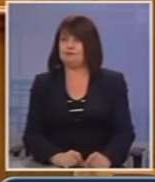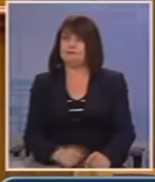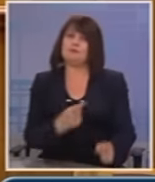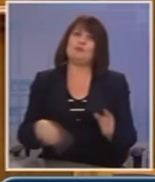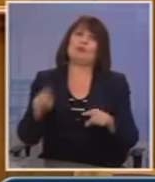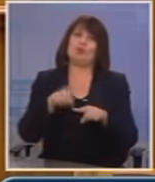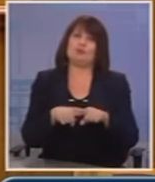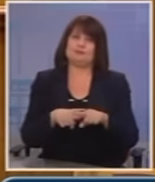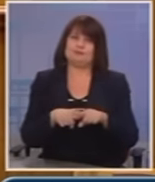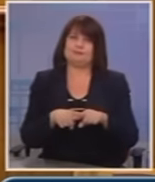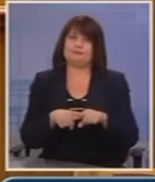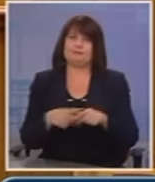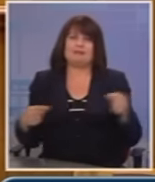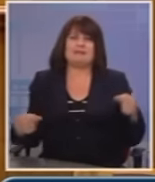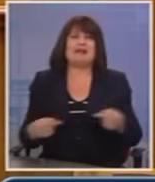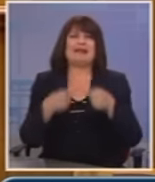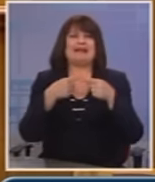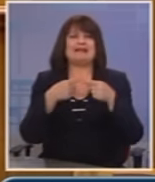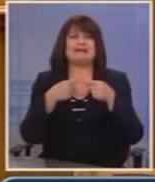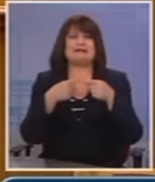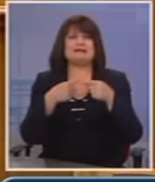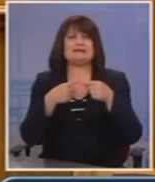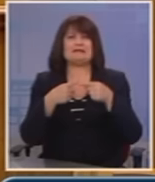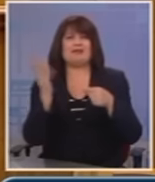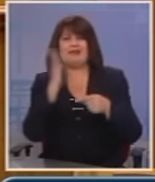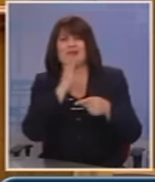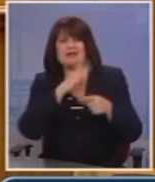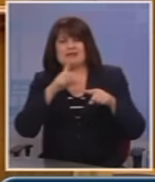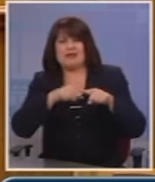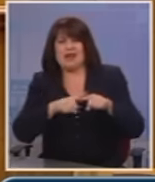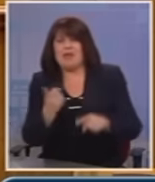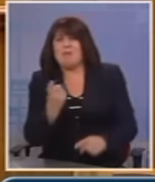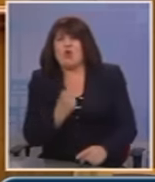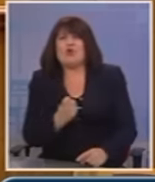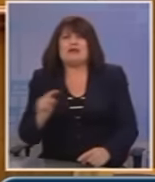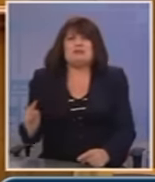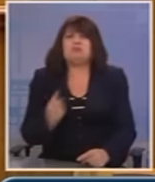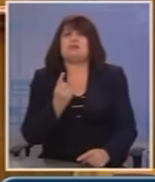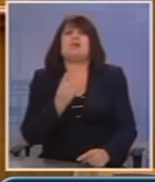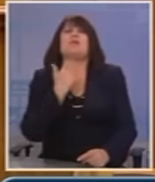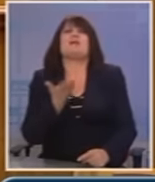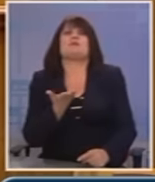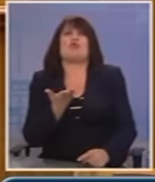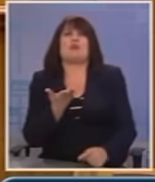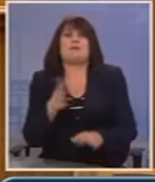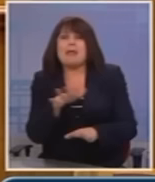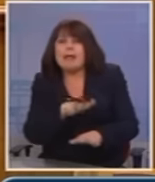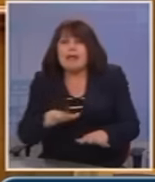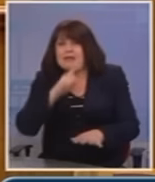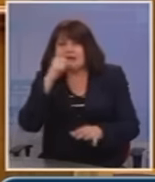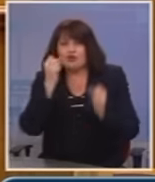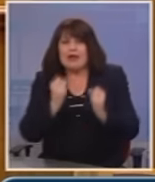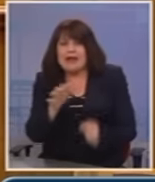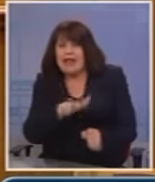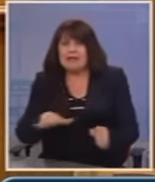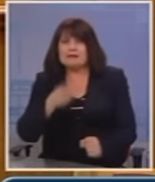Επιπρόσθετα, η ρήξη αφήνει εκτεθειμένη τη χώρα σε προκλήσεις και εντάσεις μιας ρευστής κατάστασης και